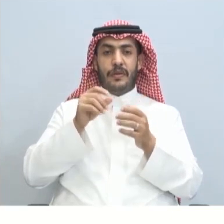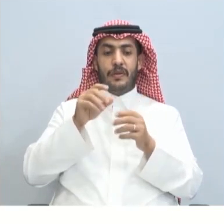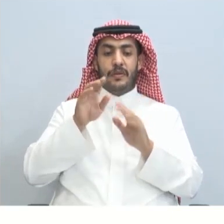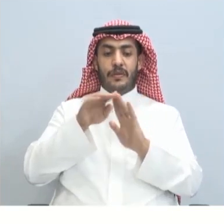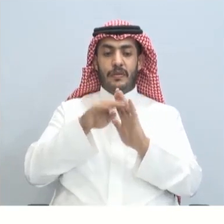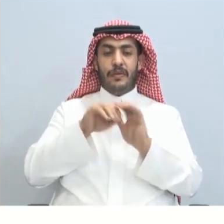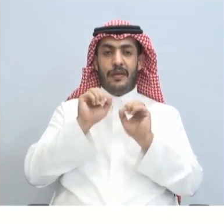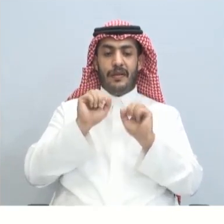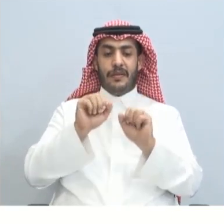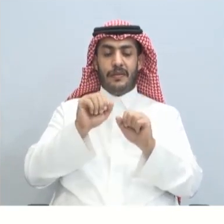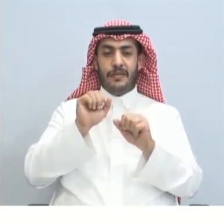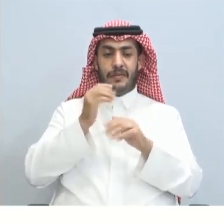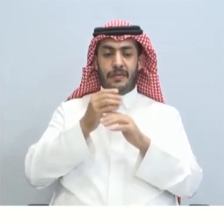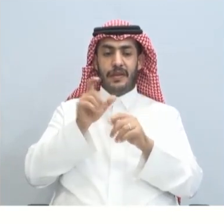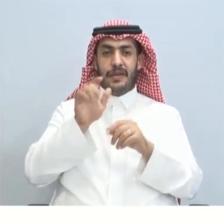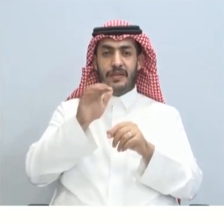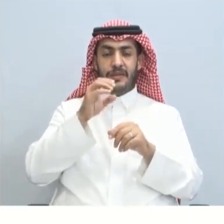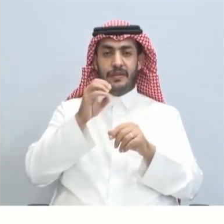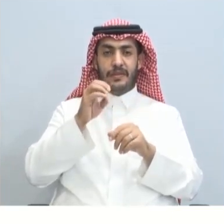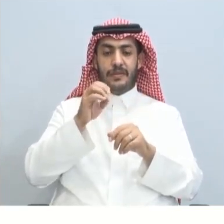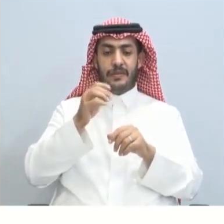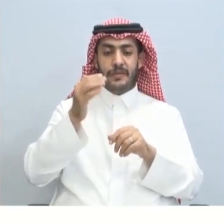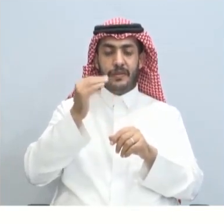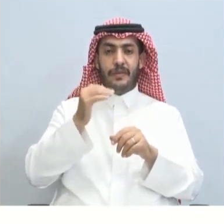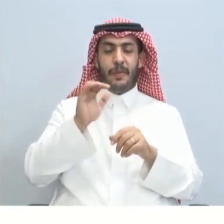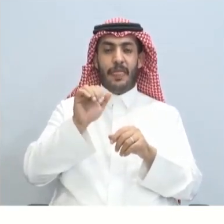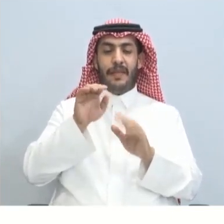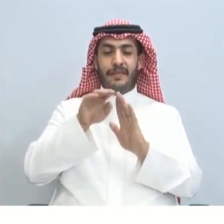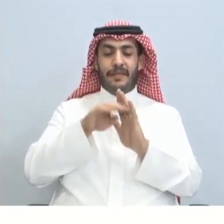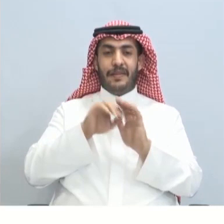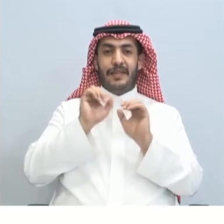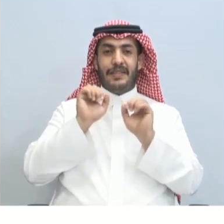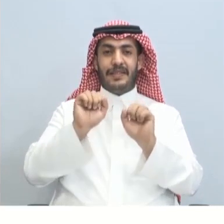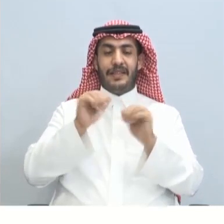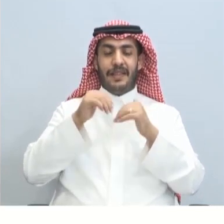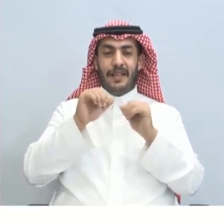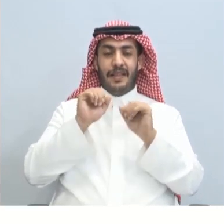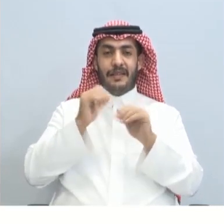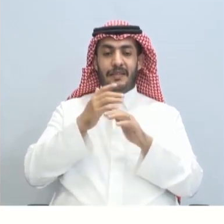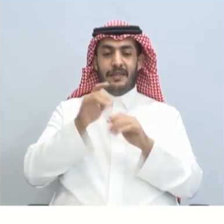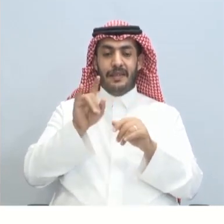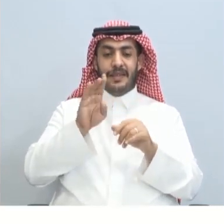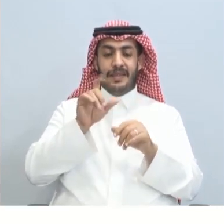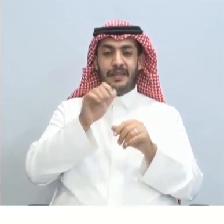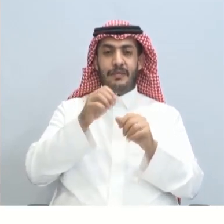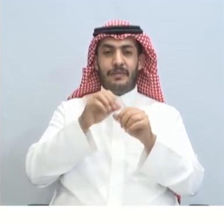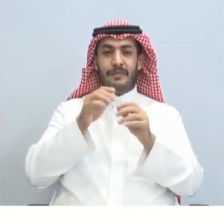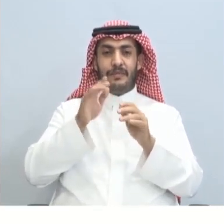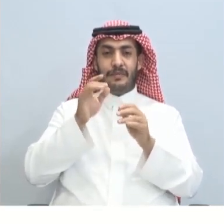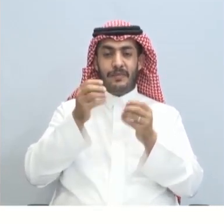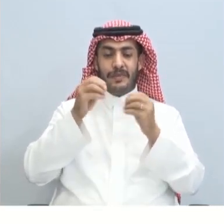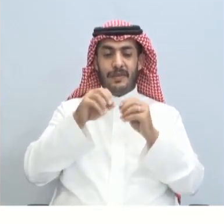وصفات خاصه والنسيج هنالك في صفات خاصه الانكسار المزدوج في